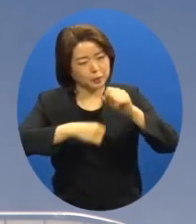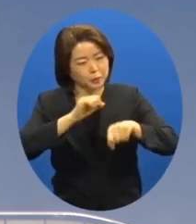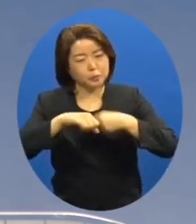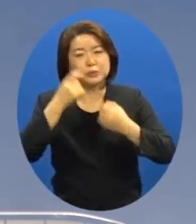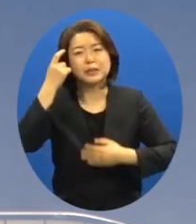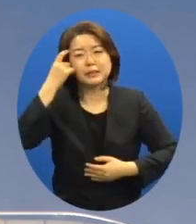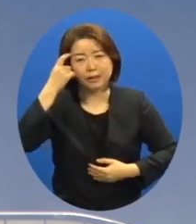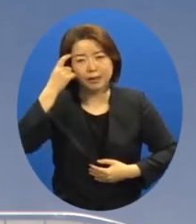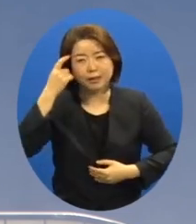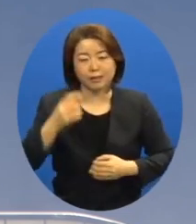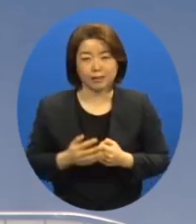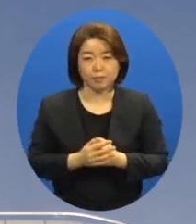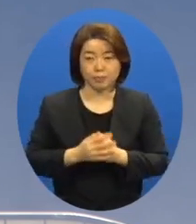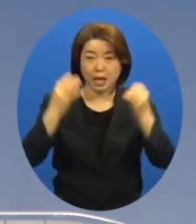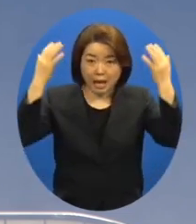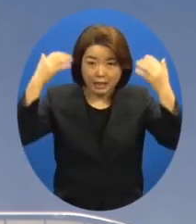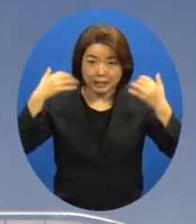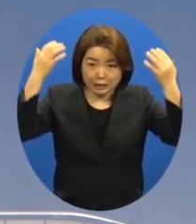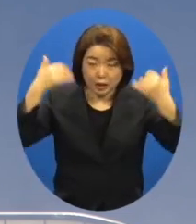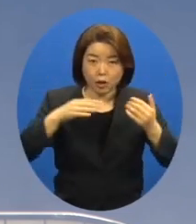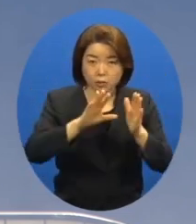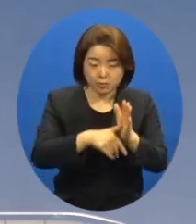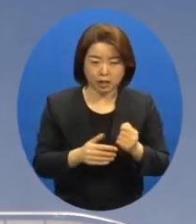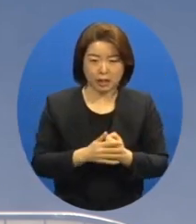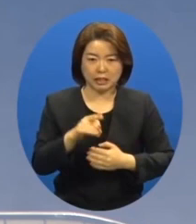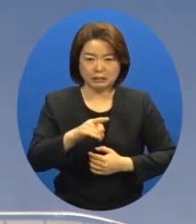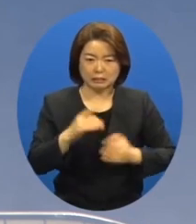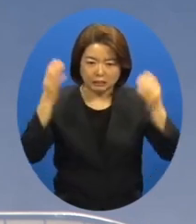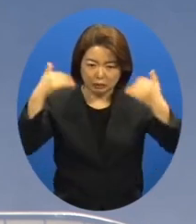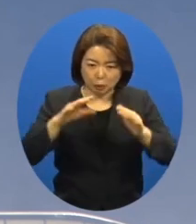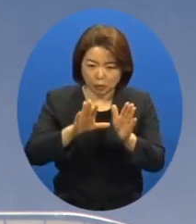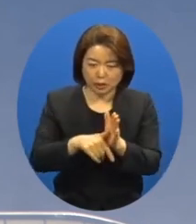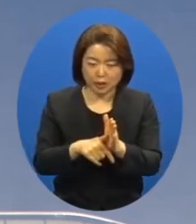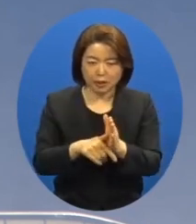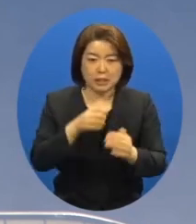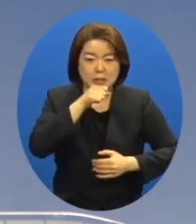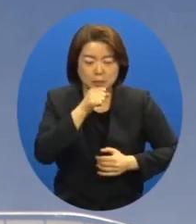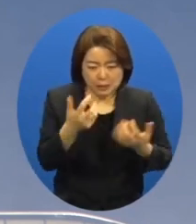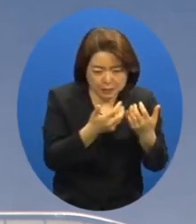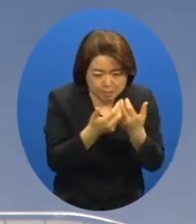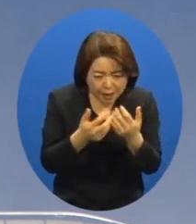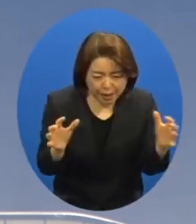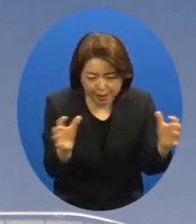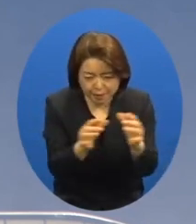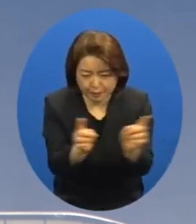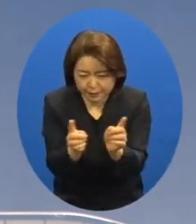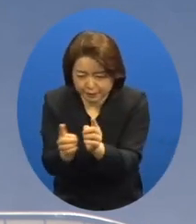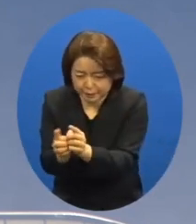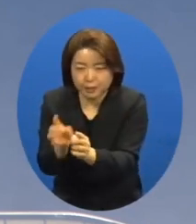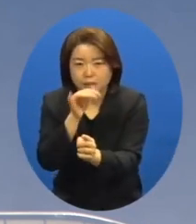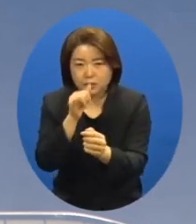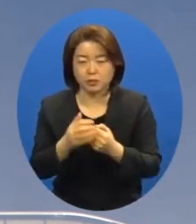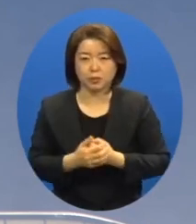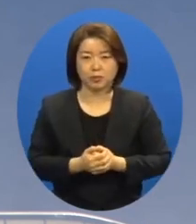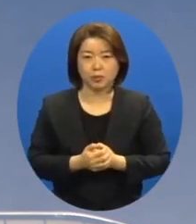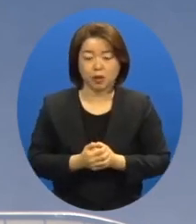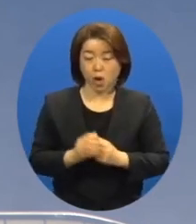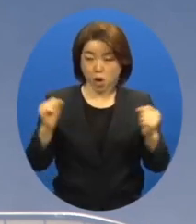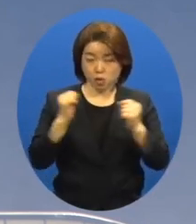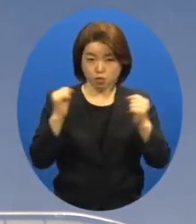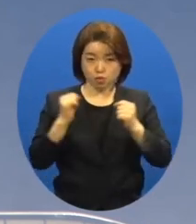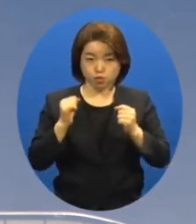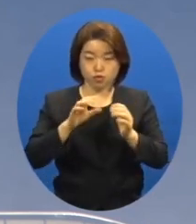들더랍니다. 여름이면 그 더운데 염소들끼리 서로 붙어있고 겨울이면 그 추운데 염소들끼리